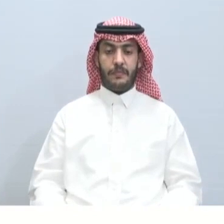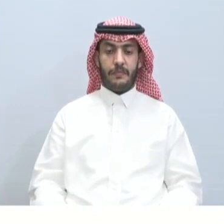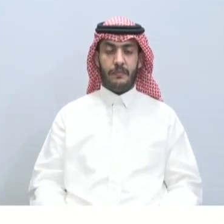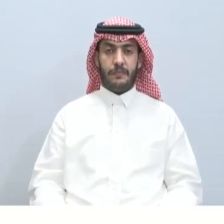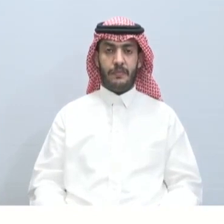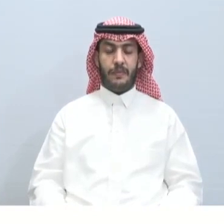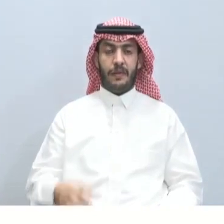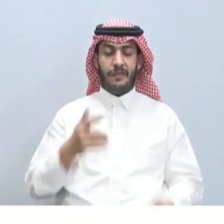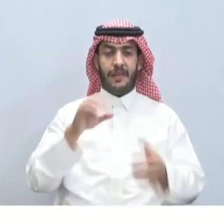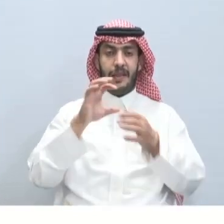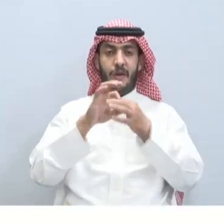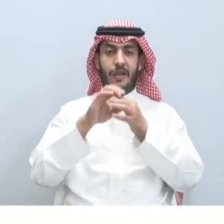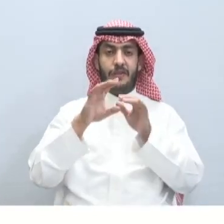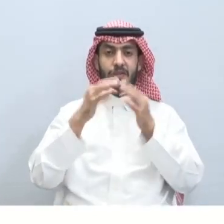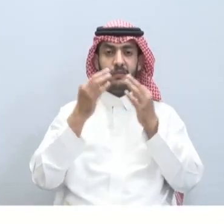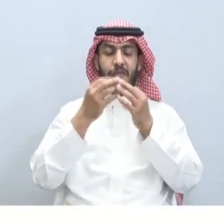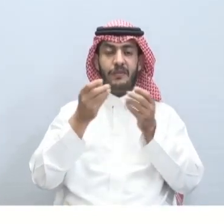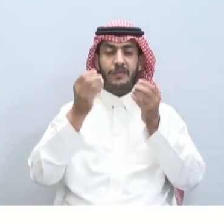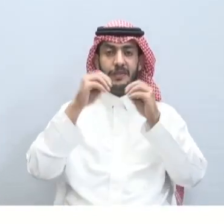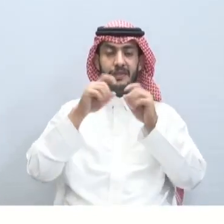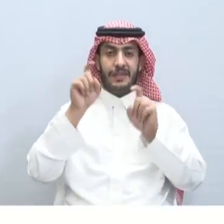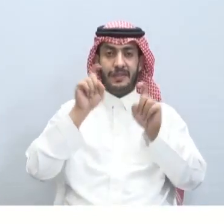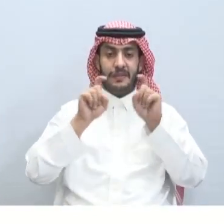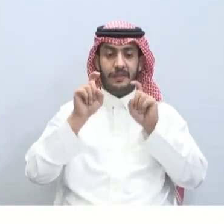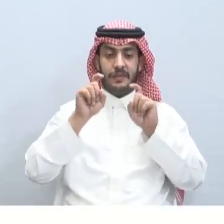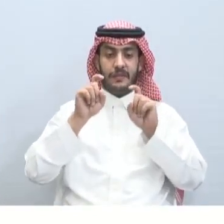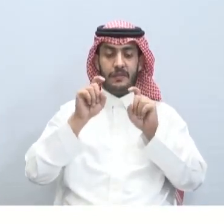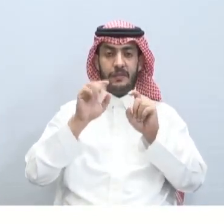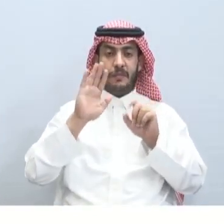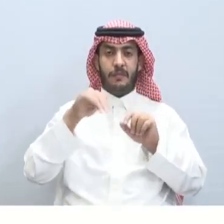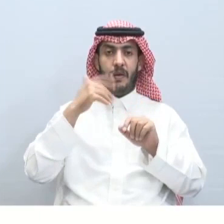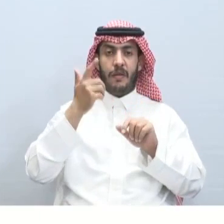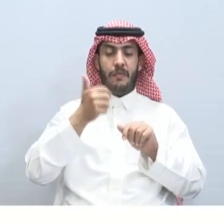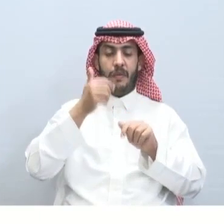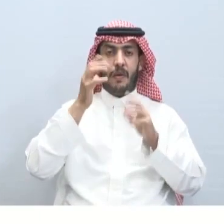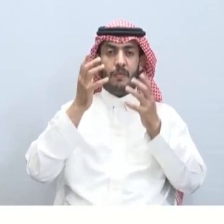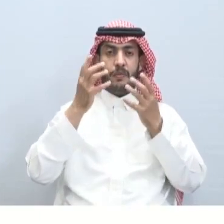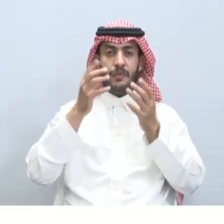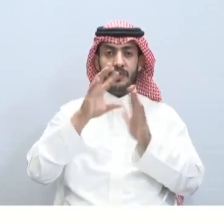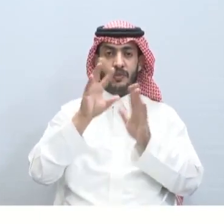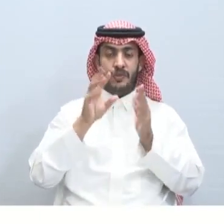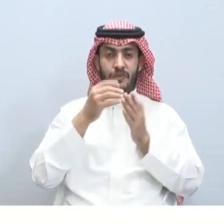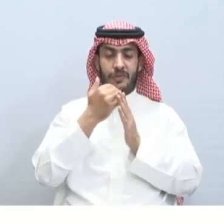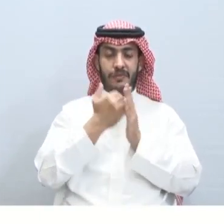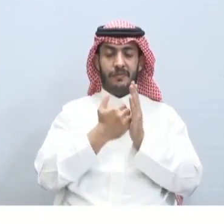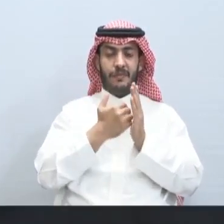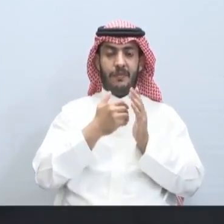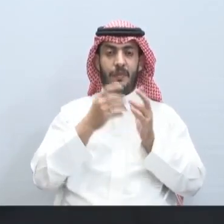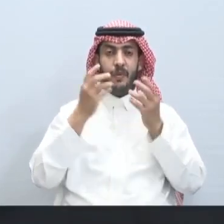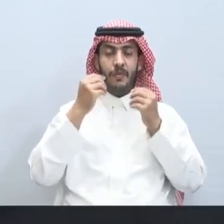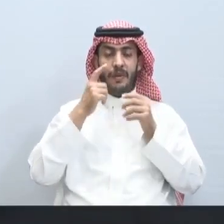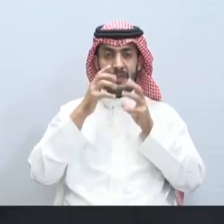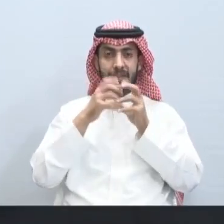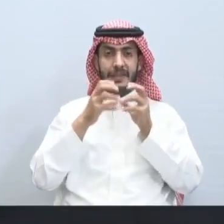وسائل التواصل الان هنالك استفتاءات وغيرها ماذا يحدث بعد ان تجمع المعلومات بالتاكيد ه تقوم